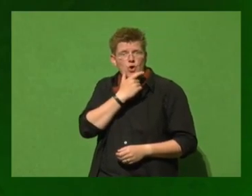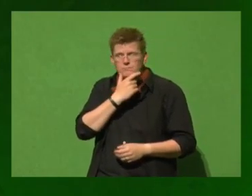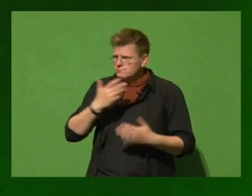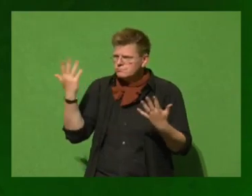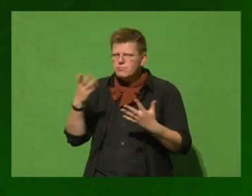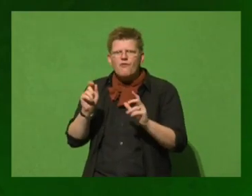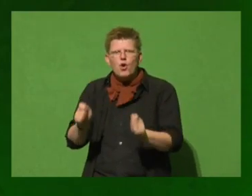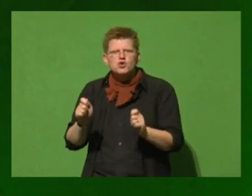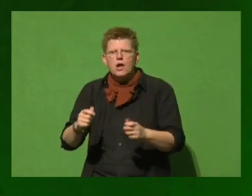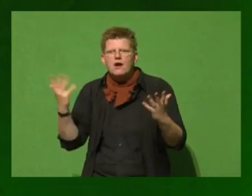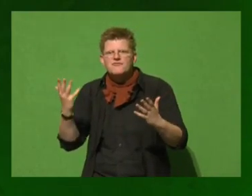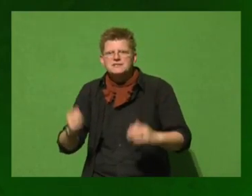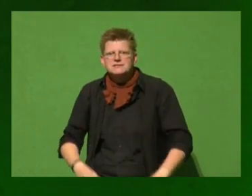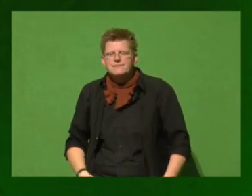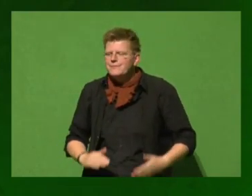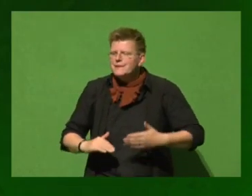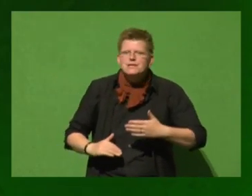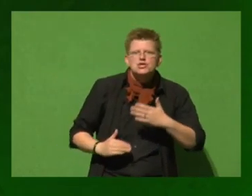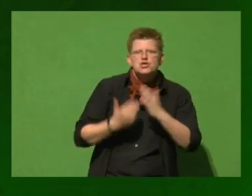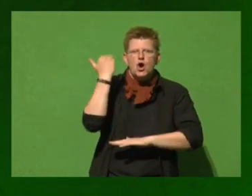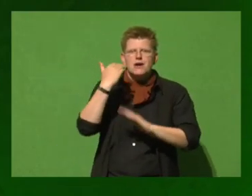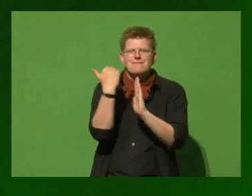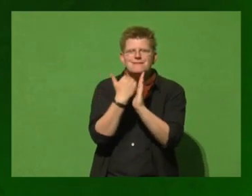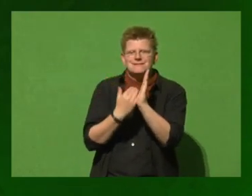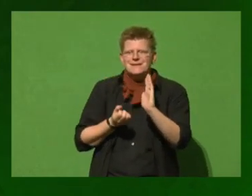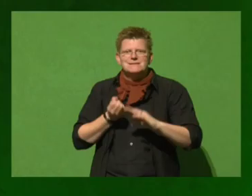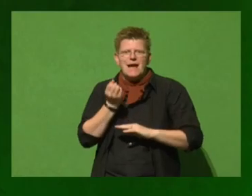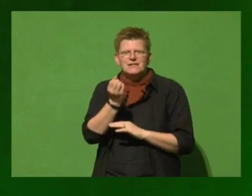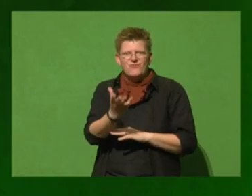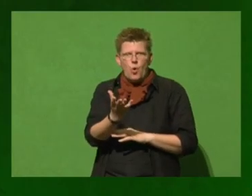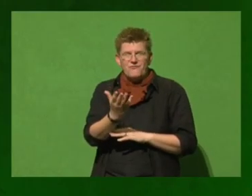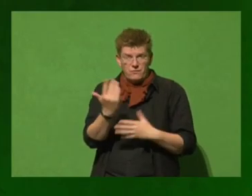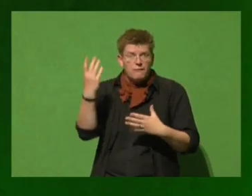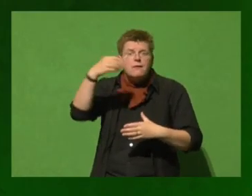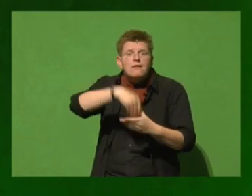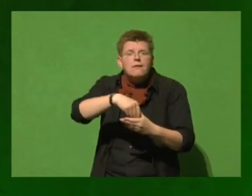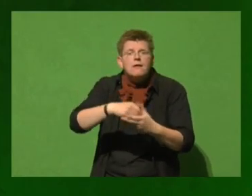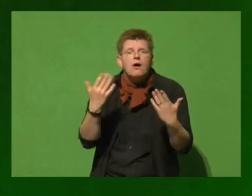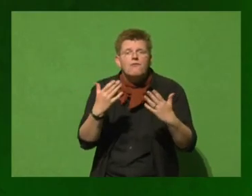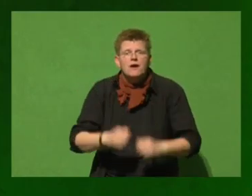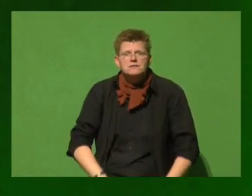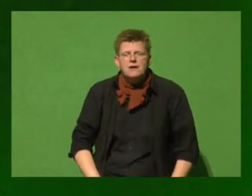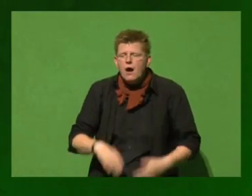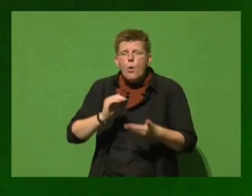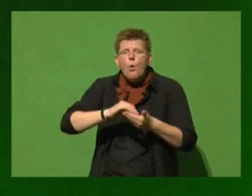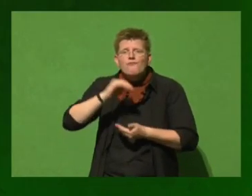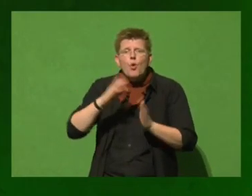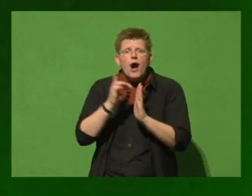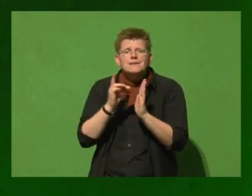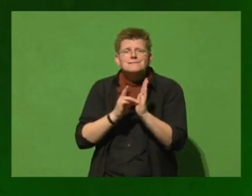Gesetzentwurf vorgelegt, die Wiedereinführung von der Vorratsdatenspeicherung vor. Und so